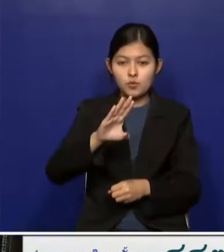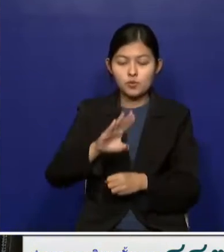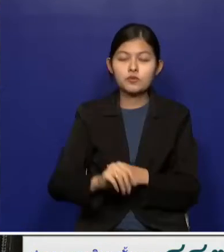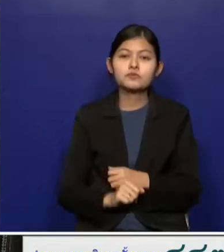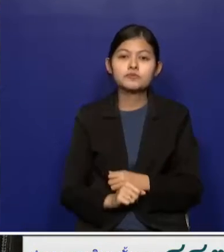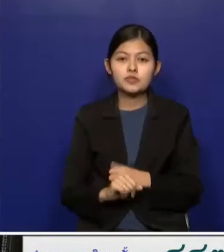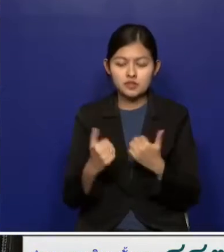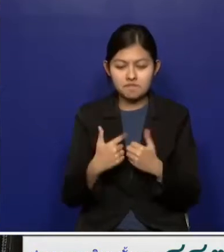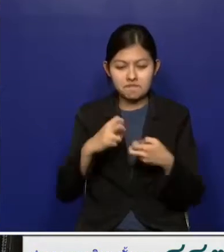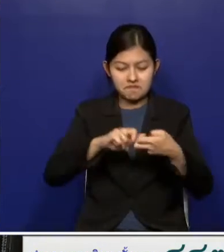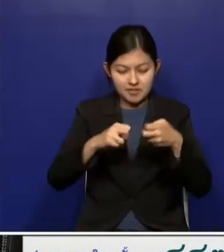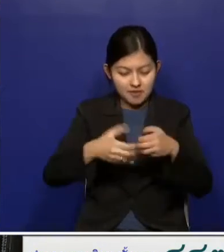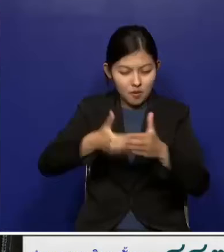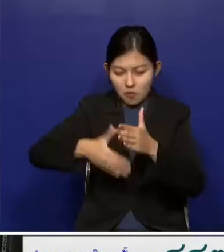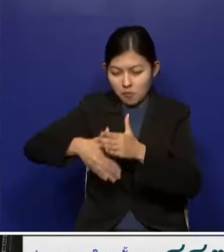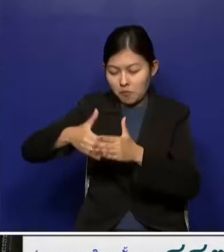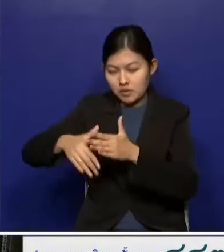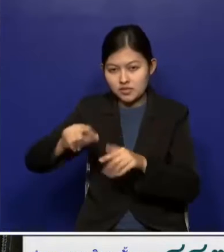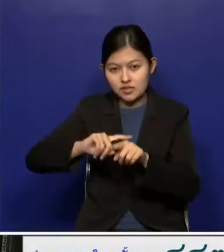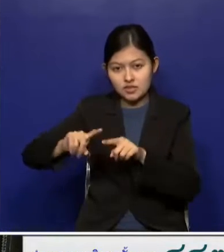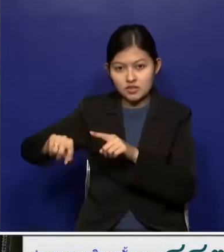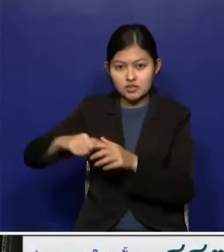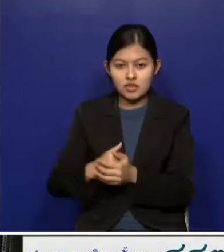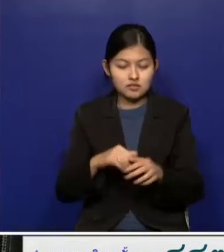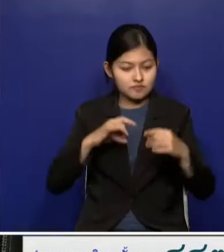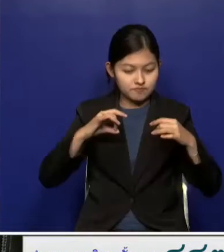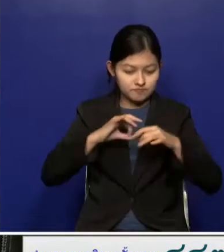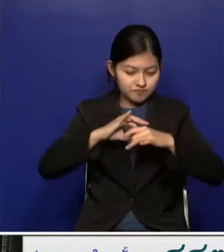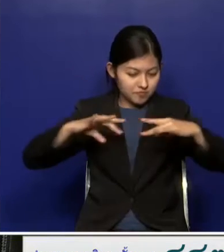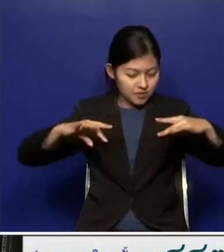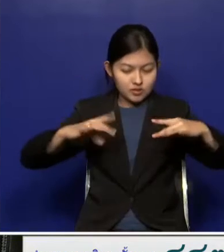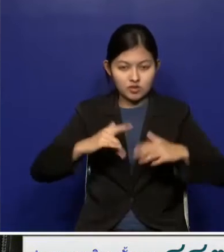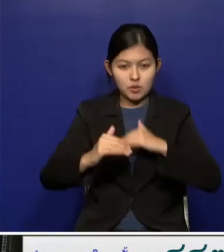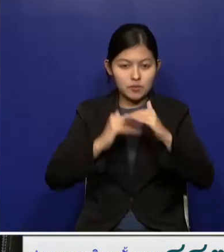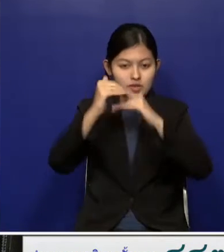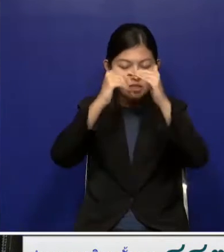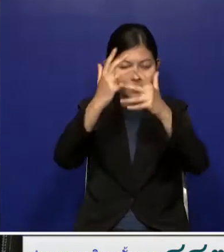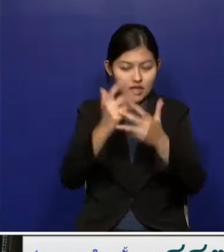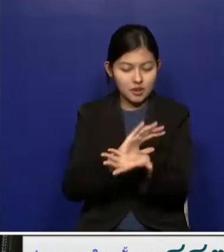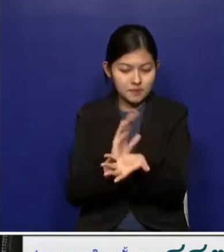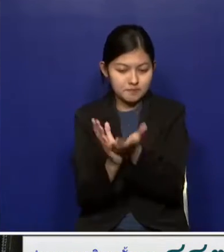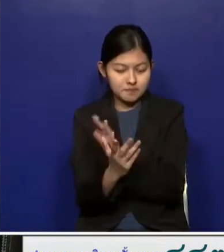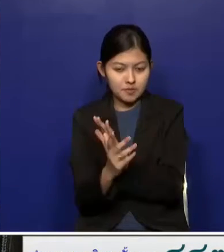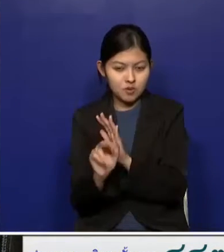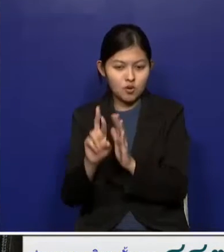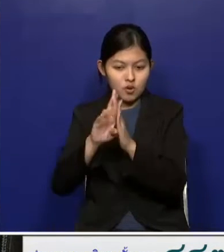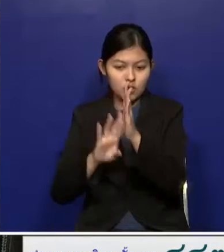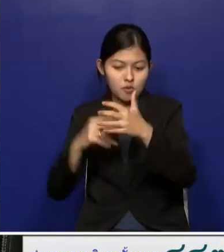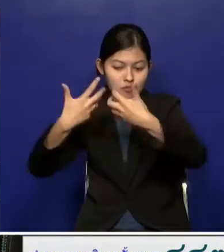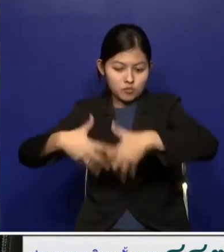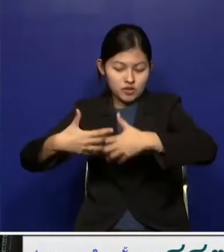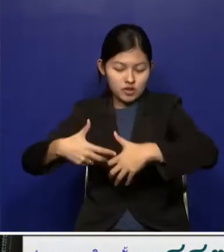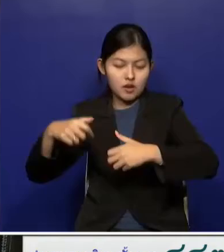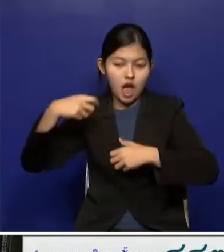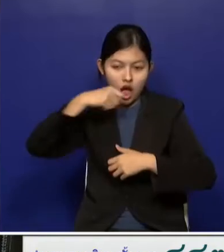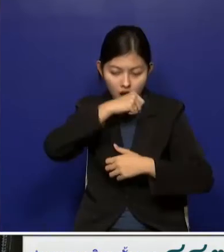หาและอปสัษในการนำเนิการซึ่งไม่สอดค้องกับบริบทที่มการพัฒนาแลเปี่ยนแลงของระบอ Wię t calledอ beans แลนำตาลใใ